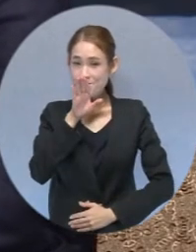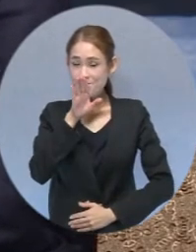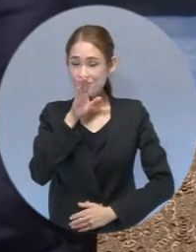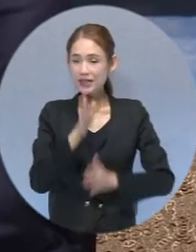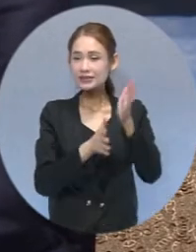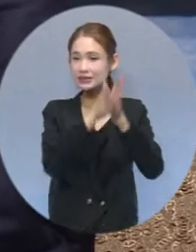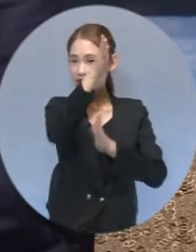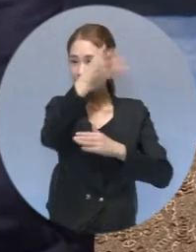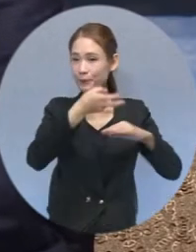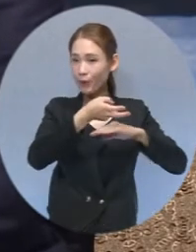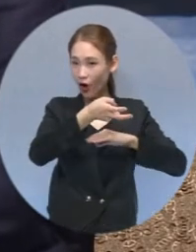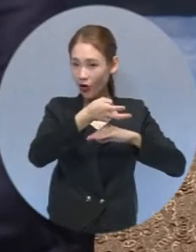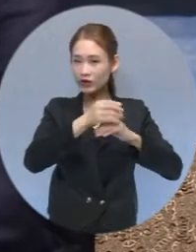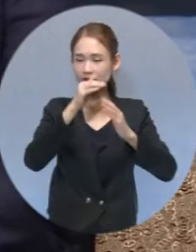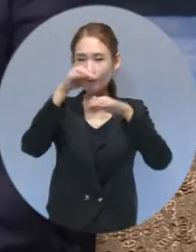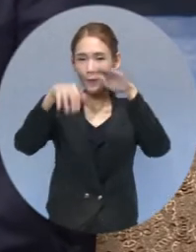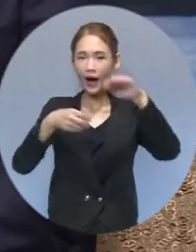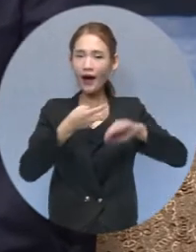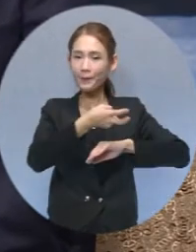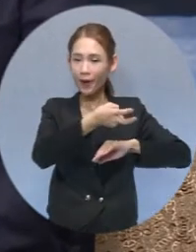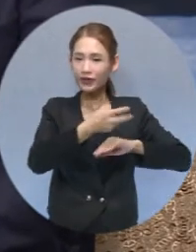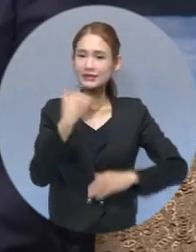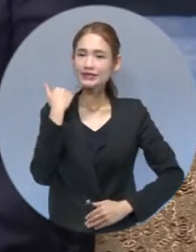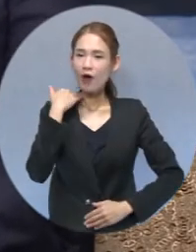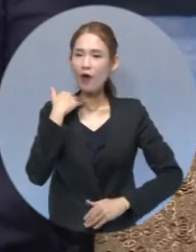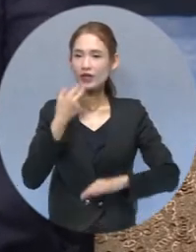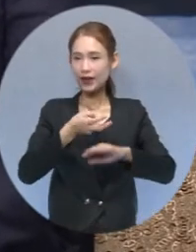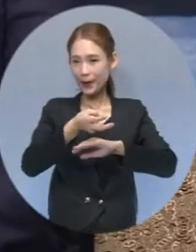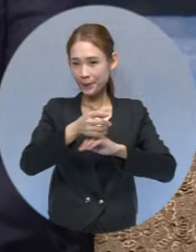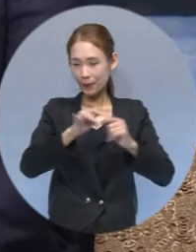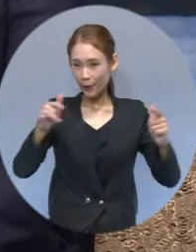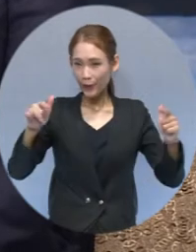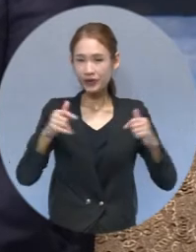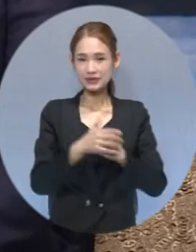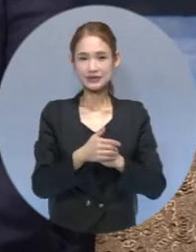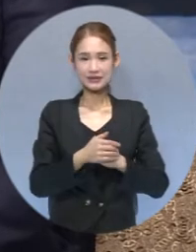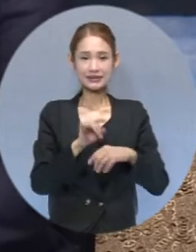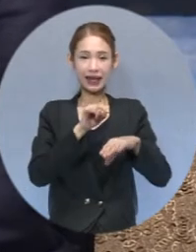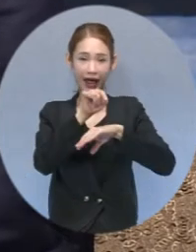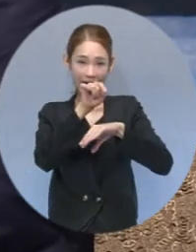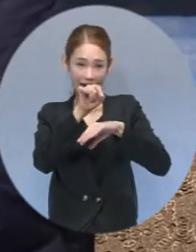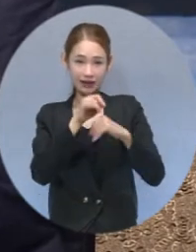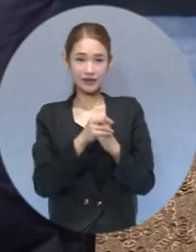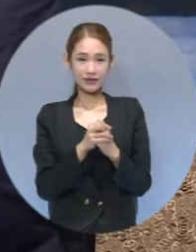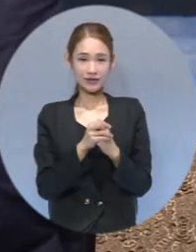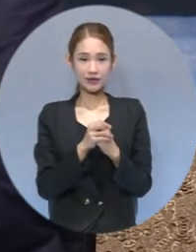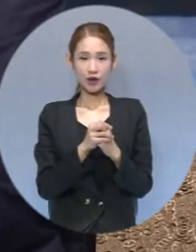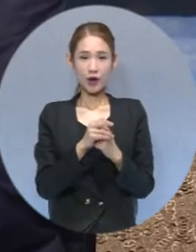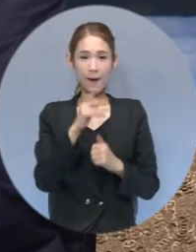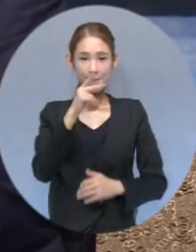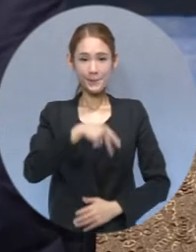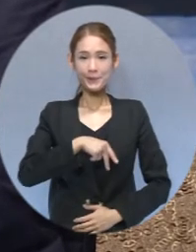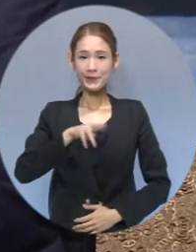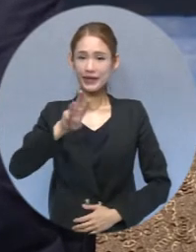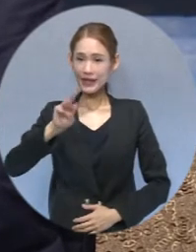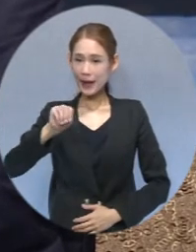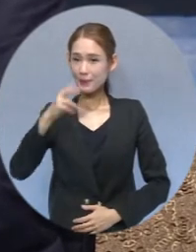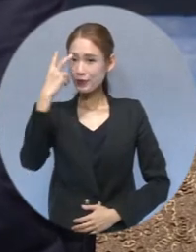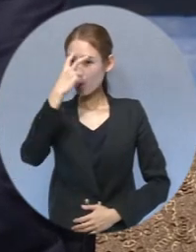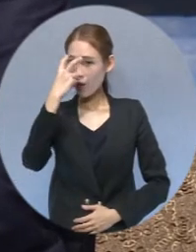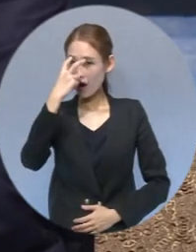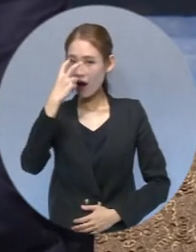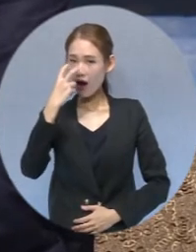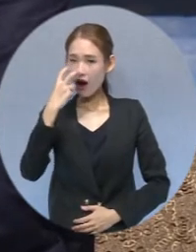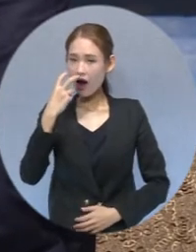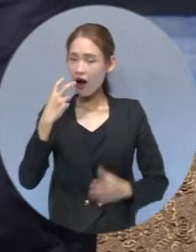있죠. 네. 마을버스 있죠. 네. 전세버스 있죠. 택시 있죠. 네. 다양합니다. PM도 저희가 지금 관리를 하고 있고요.